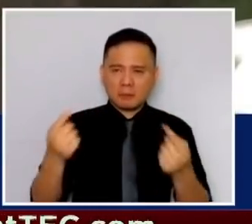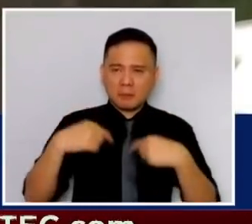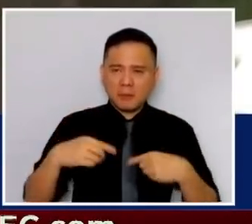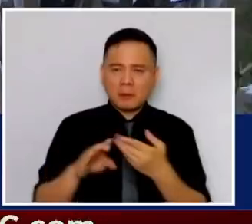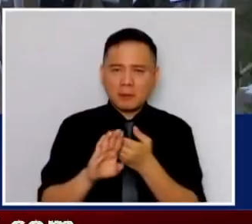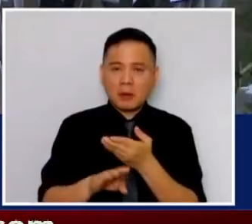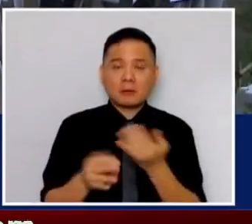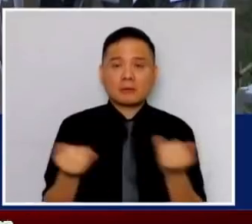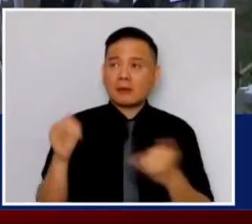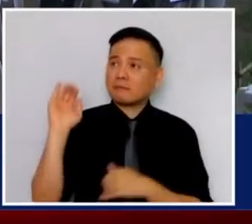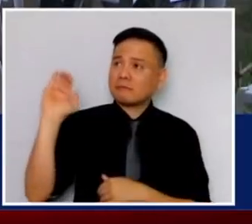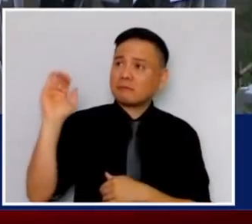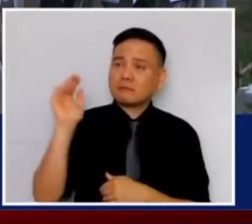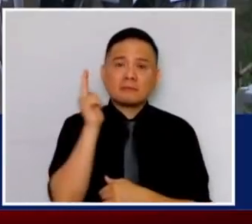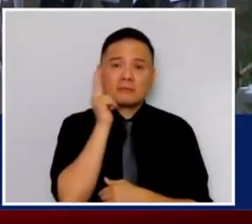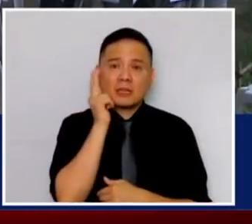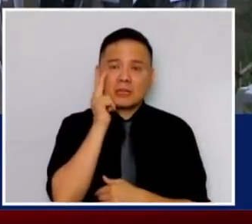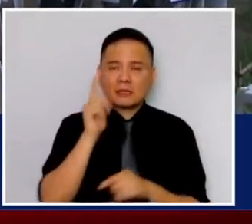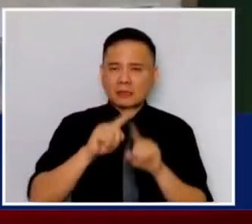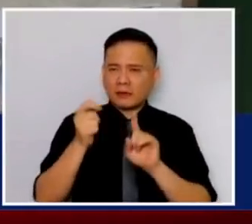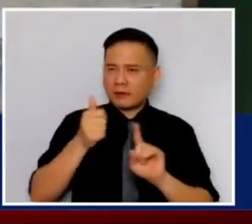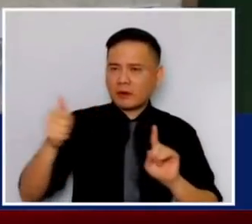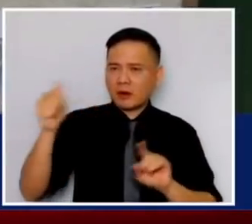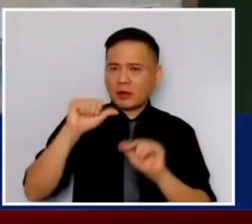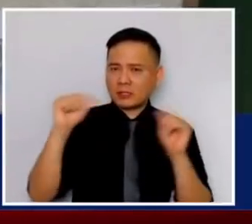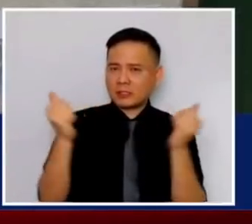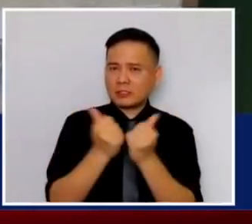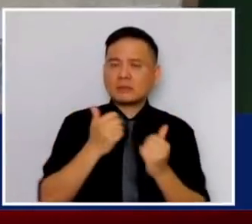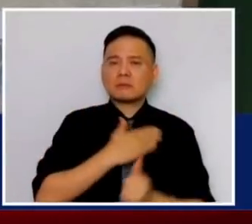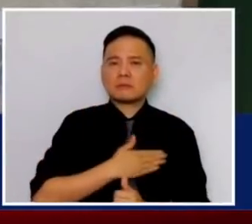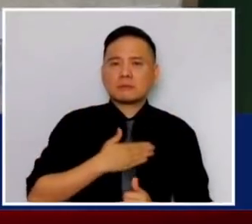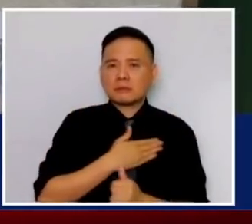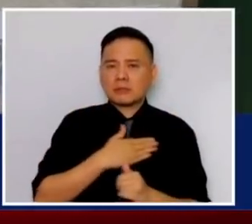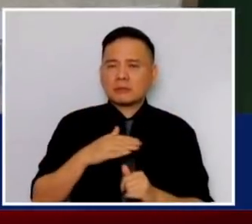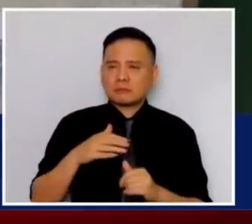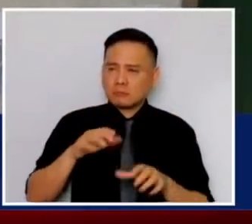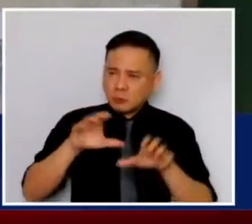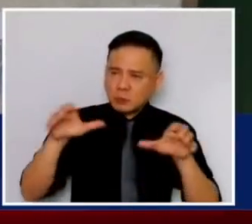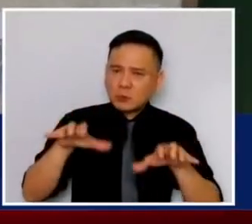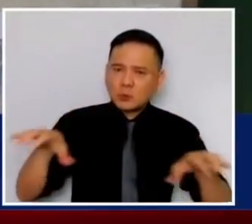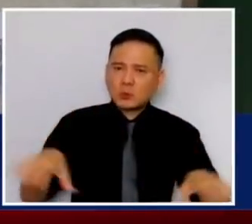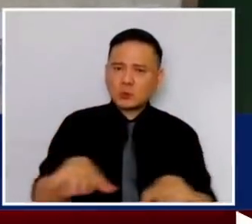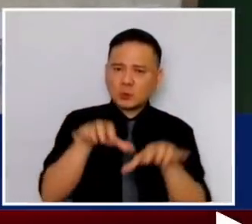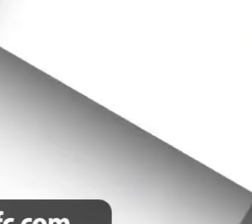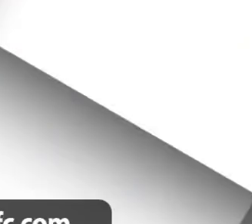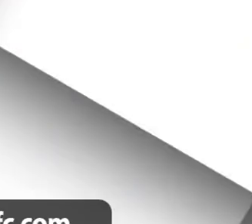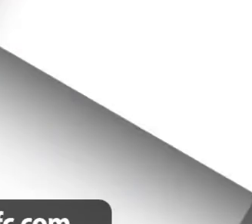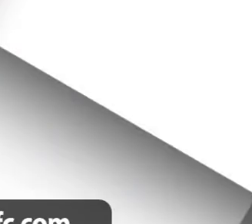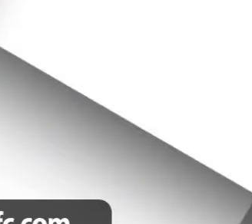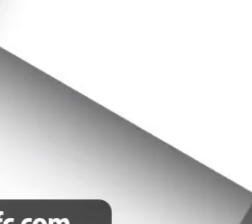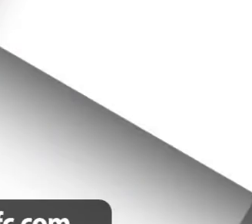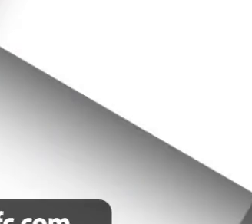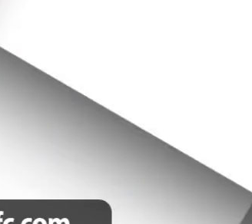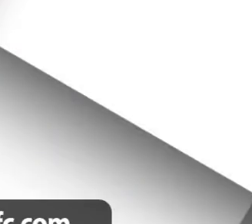ng gobyerno na magkaroon na ng aksyon sa kaso. Nico Bawa, ABS-CBN News.